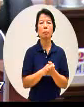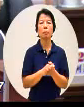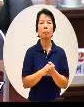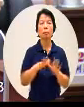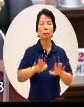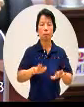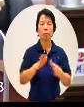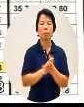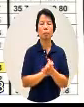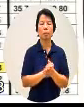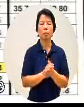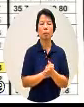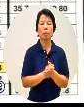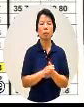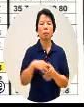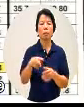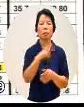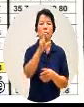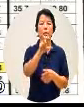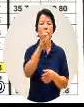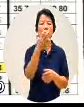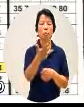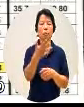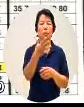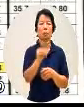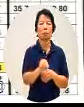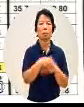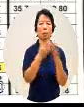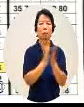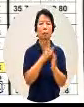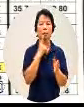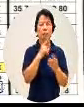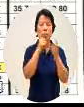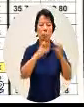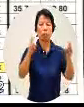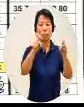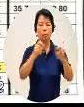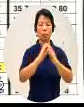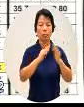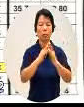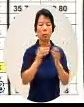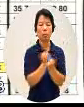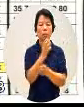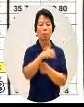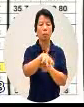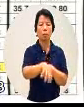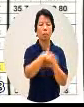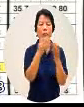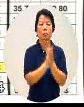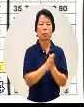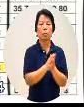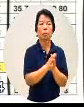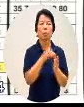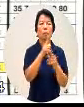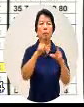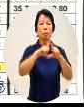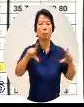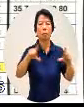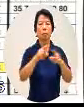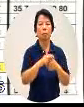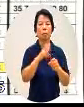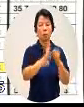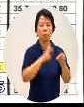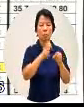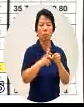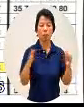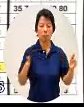現在兩百七十八萬我們說城市的規劃都花局的規劃是以幾年為期大型建設幾年?二十五